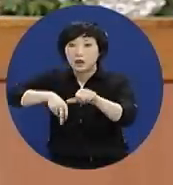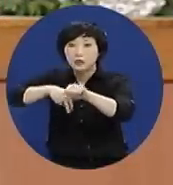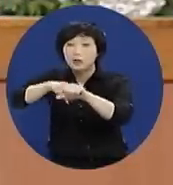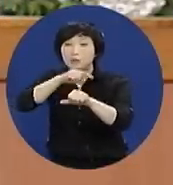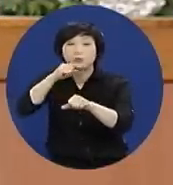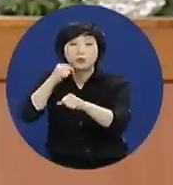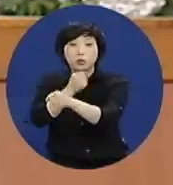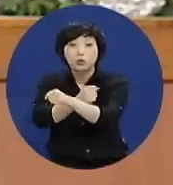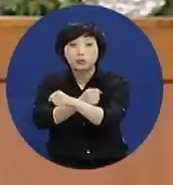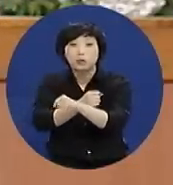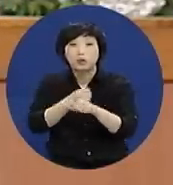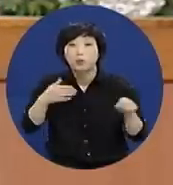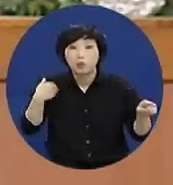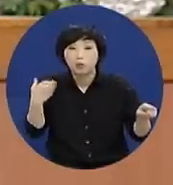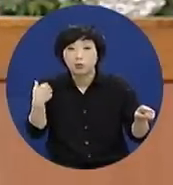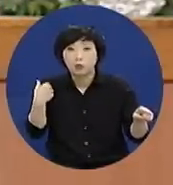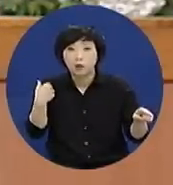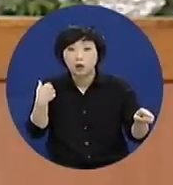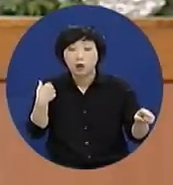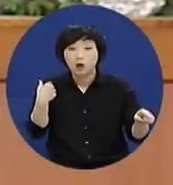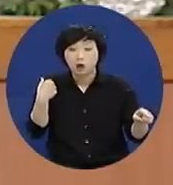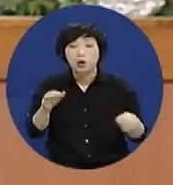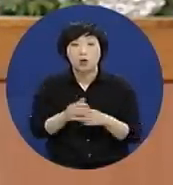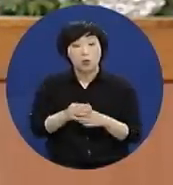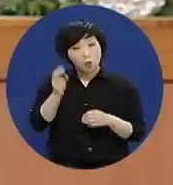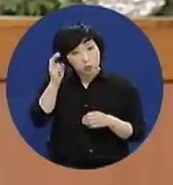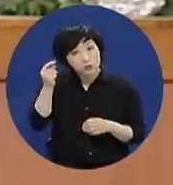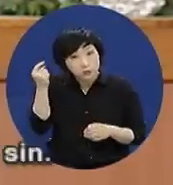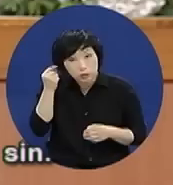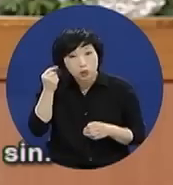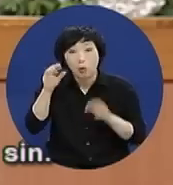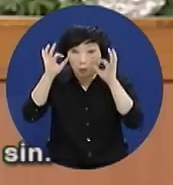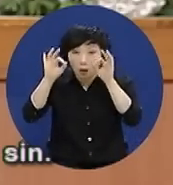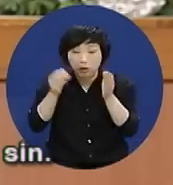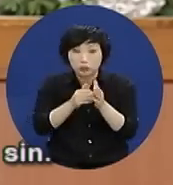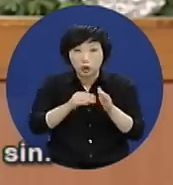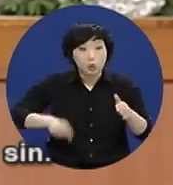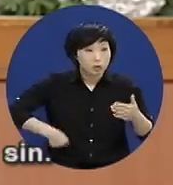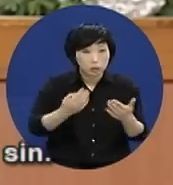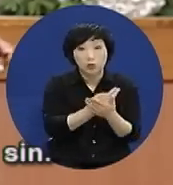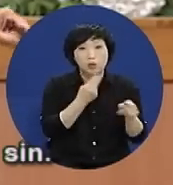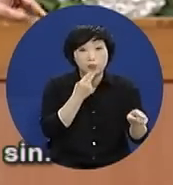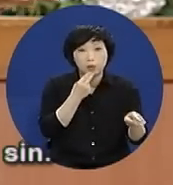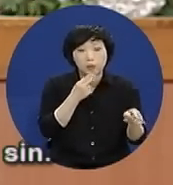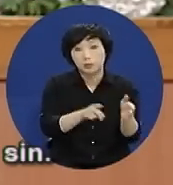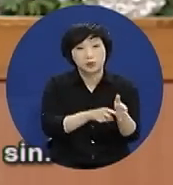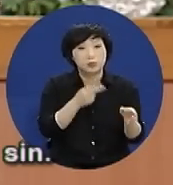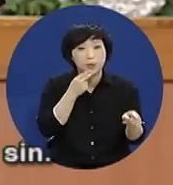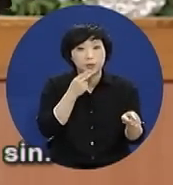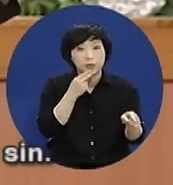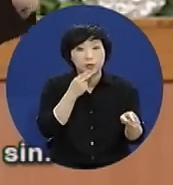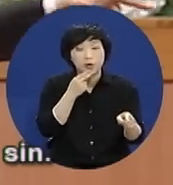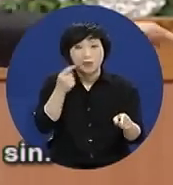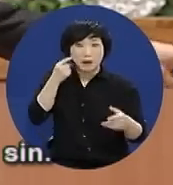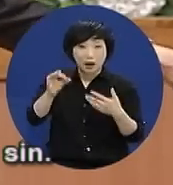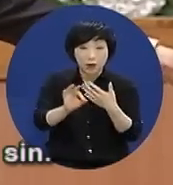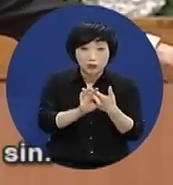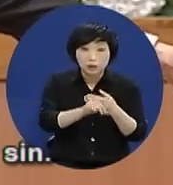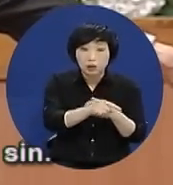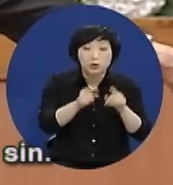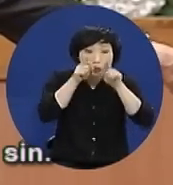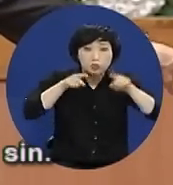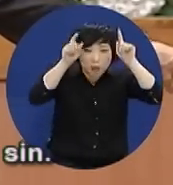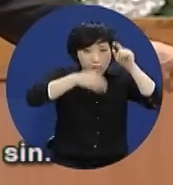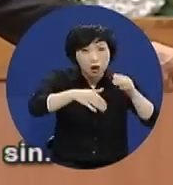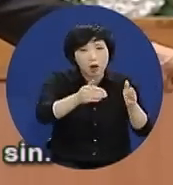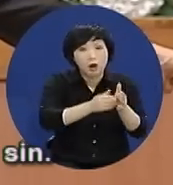地のあなを知らないで聞いていたとしても悔い改めないで信じないで